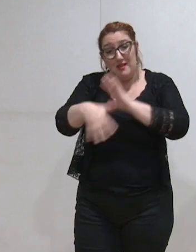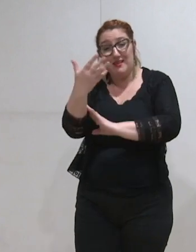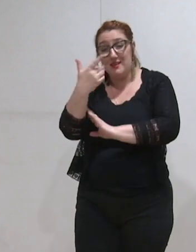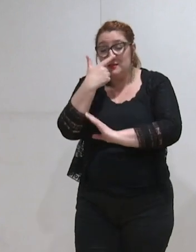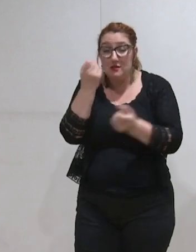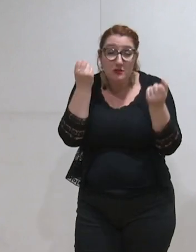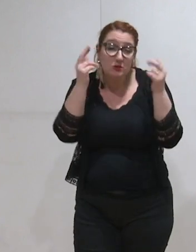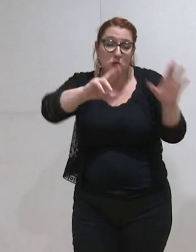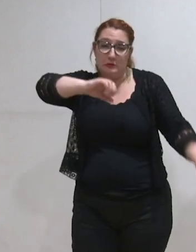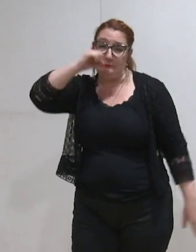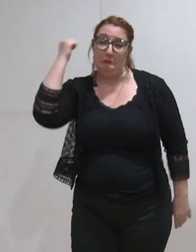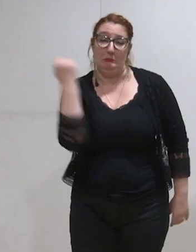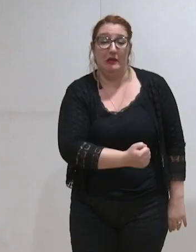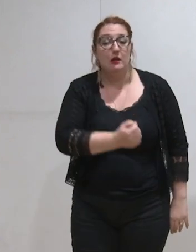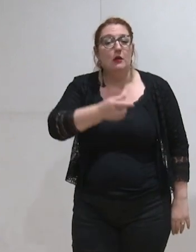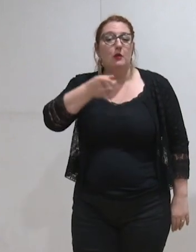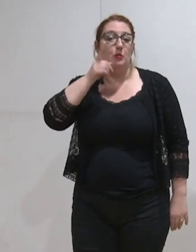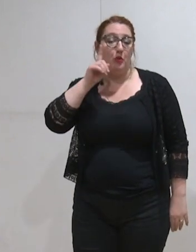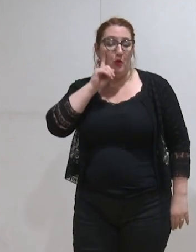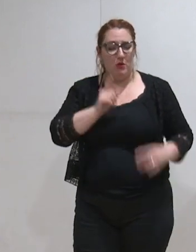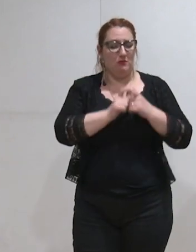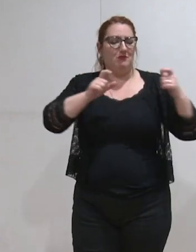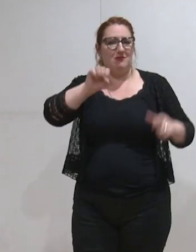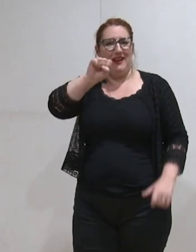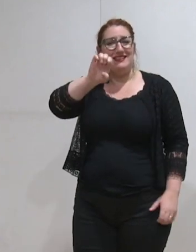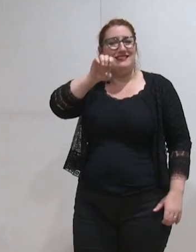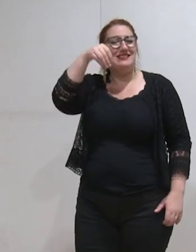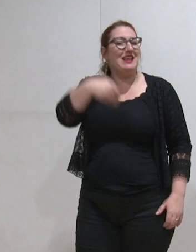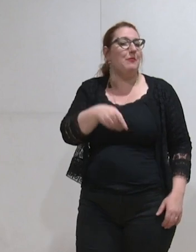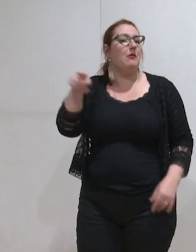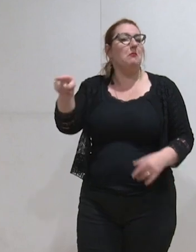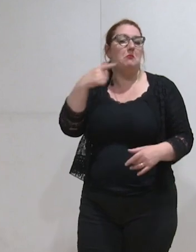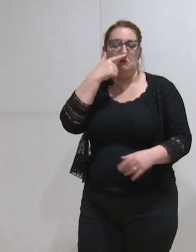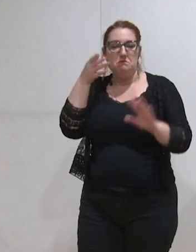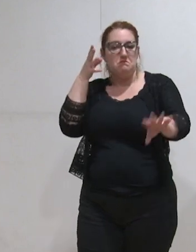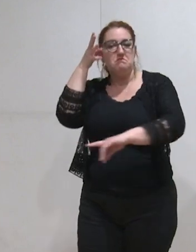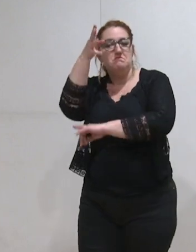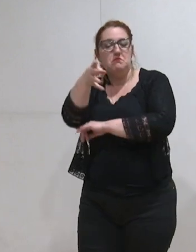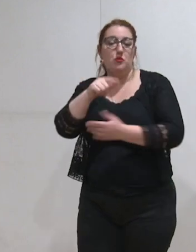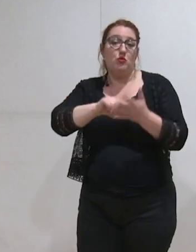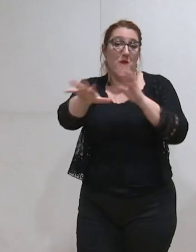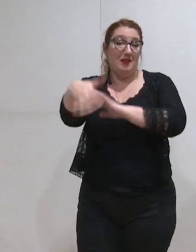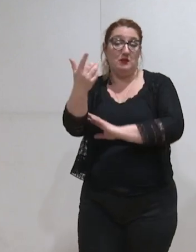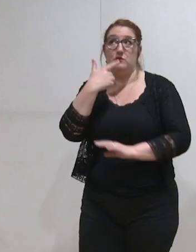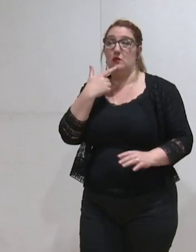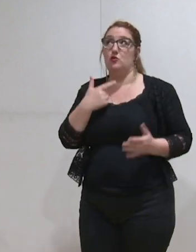puisque la SEM prévoit pour 2015 nous perdons en 2014